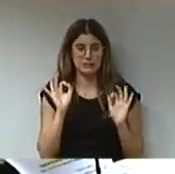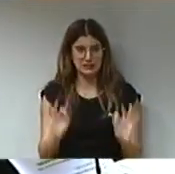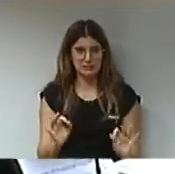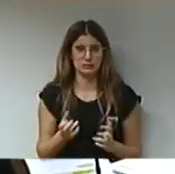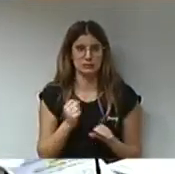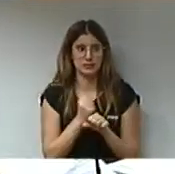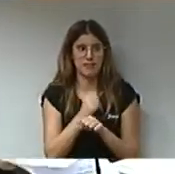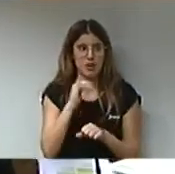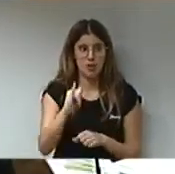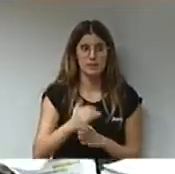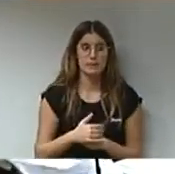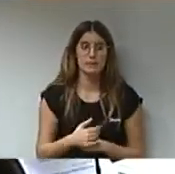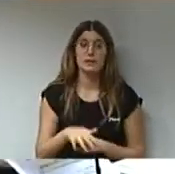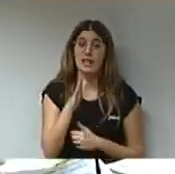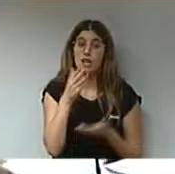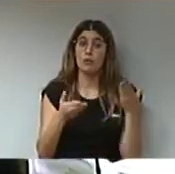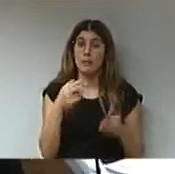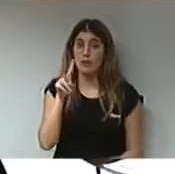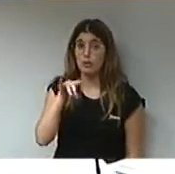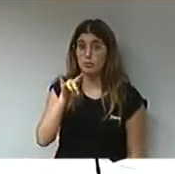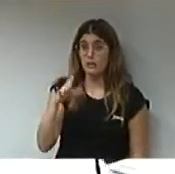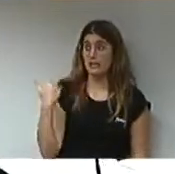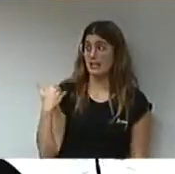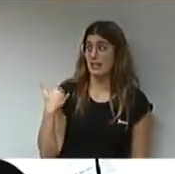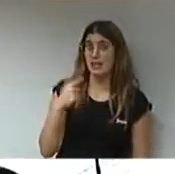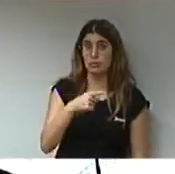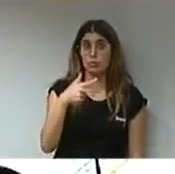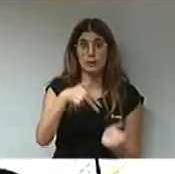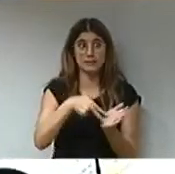estan treballant. Respecte al 2015, quan vostè